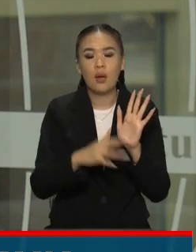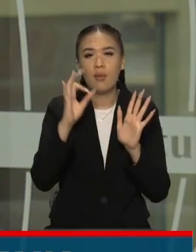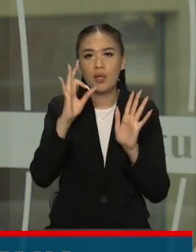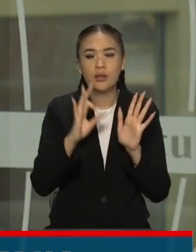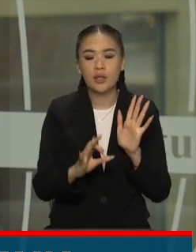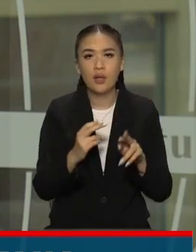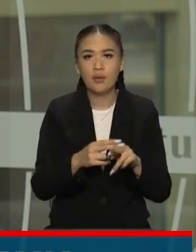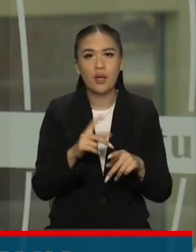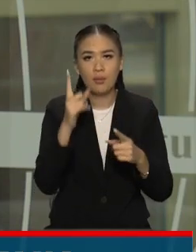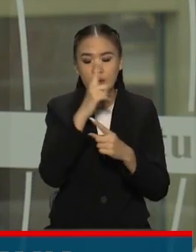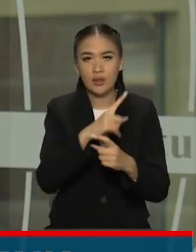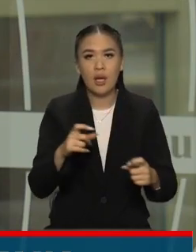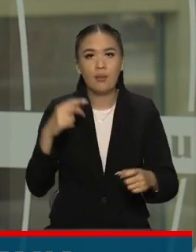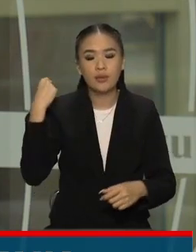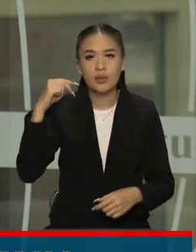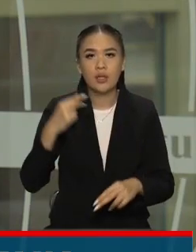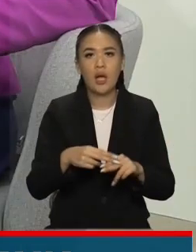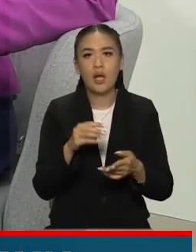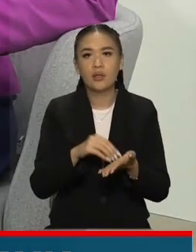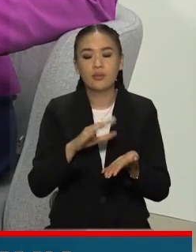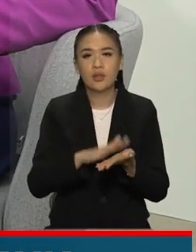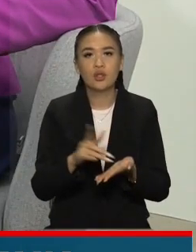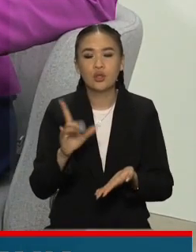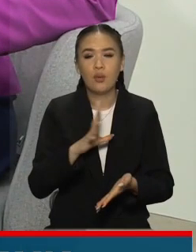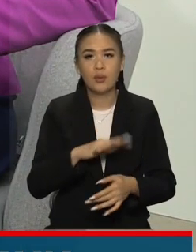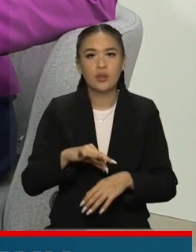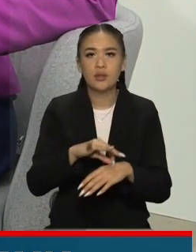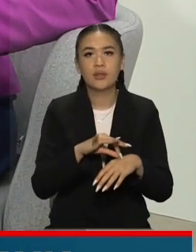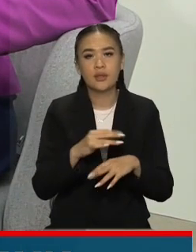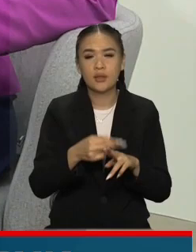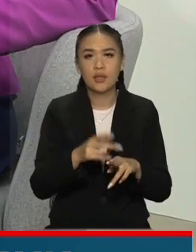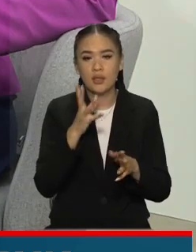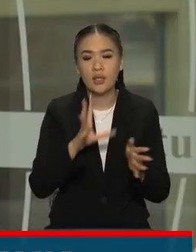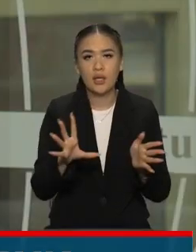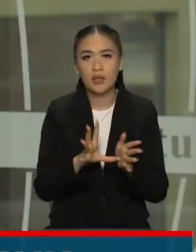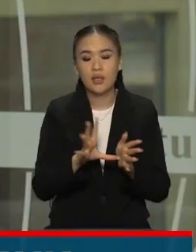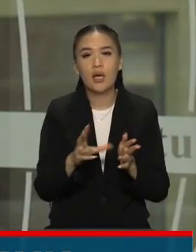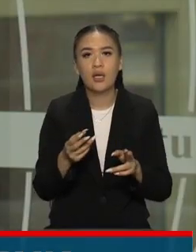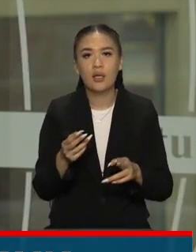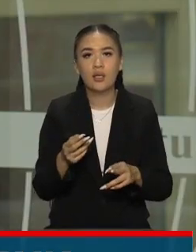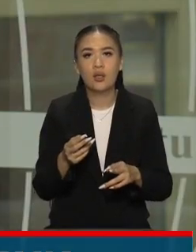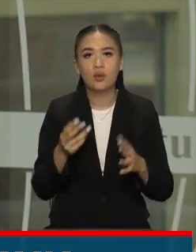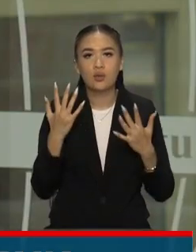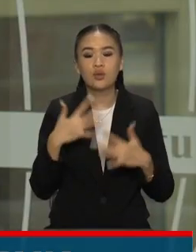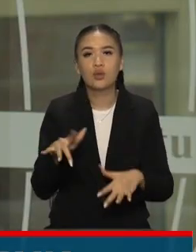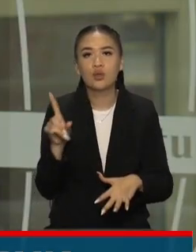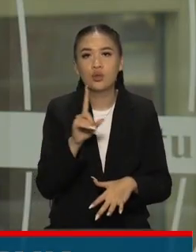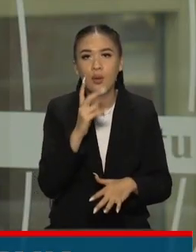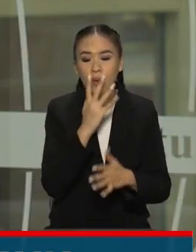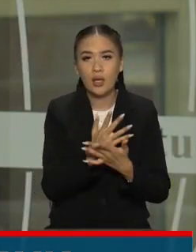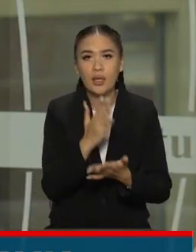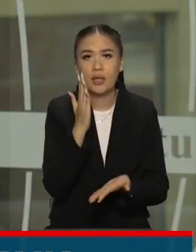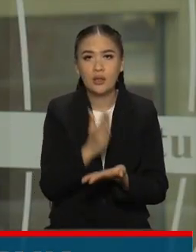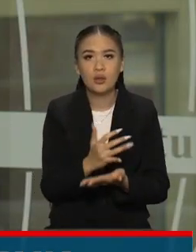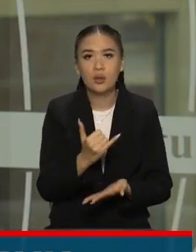в послании президента было отмечено, что износ сельхозтехники очень большой. То есть это исходило из чего? Есть у нас